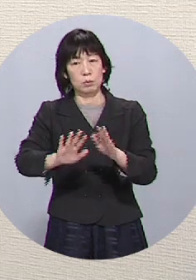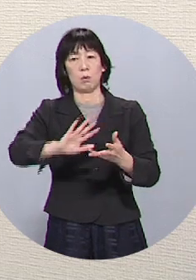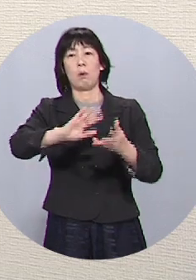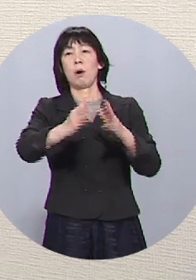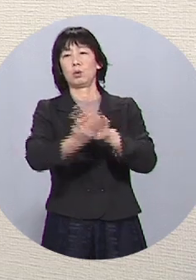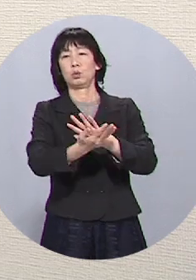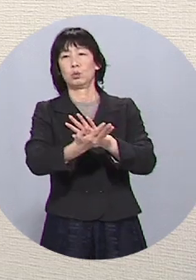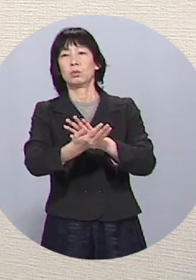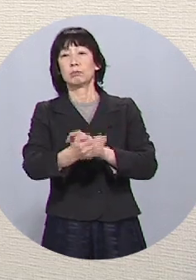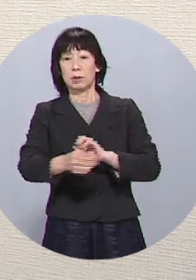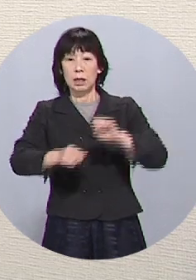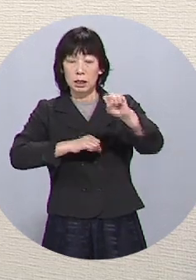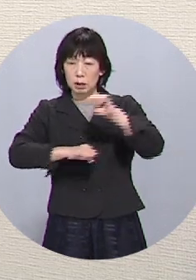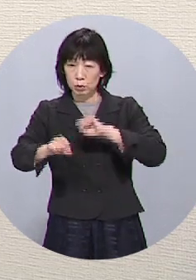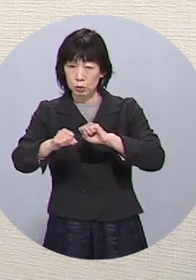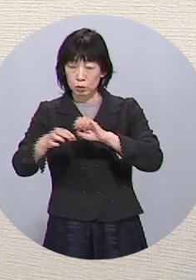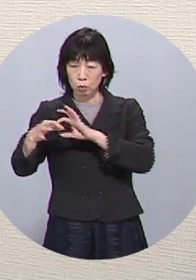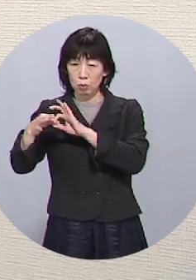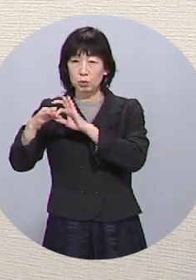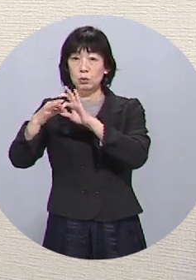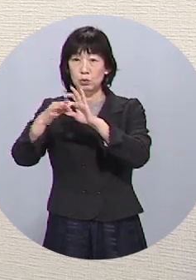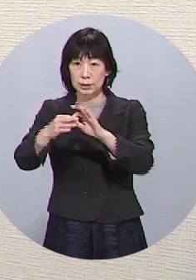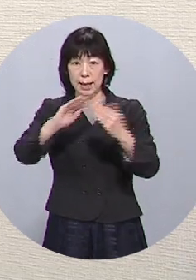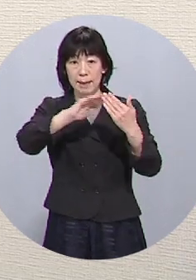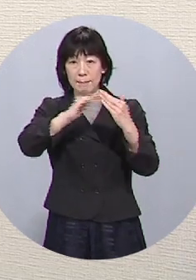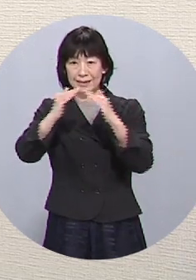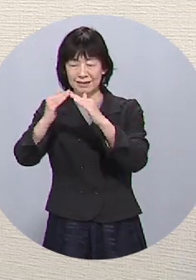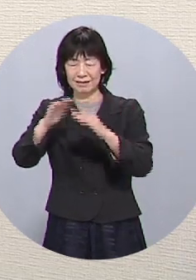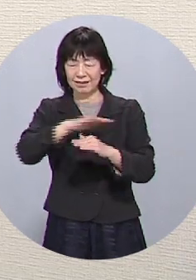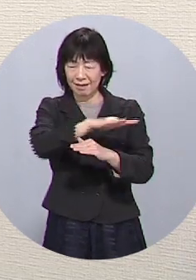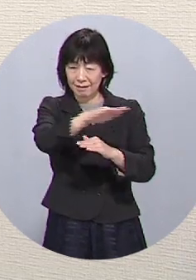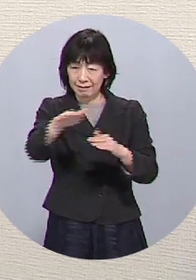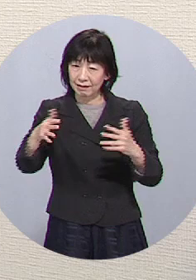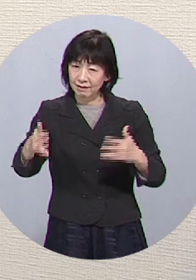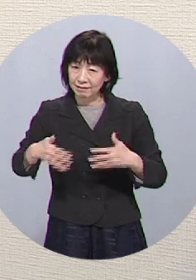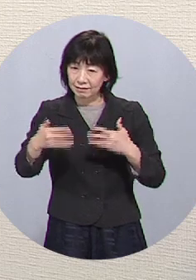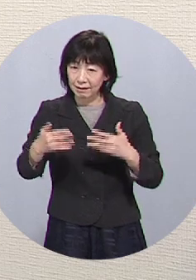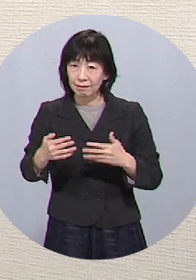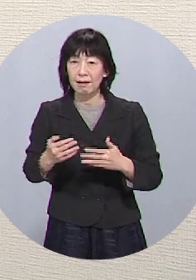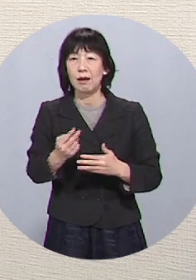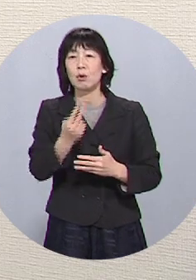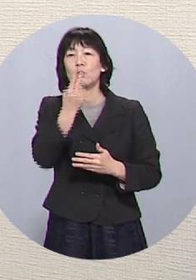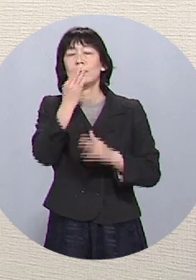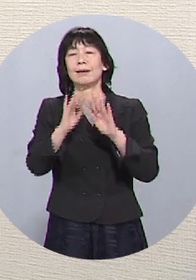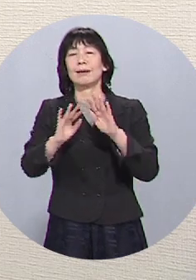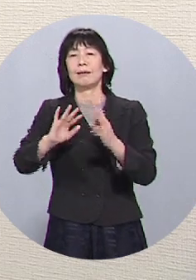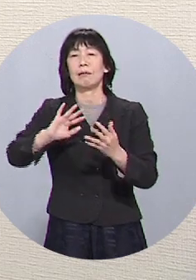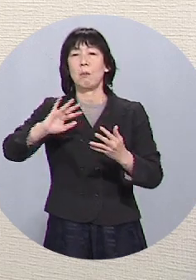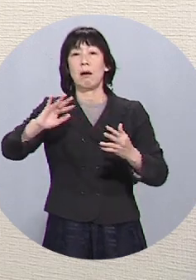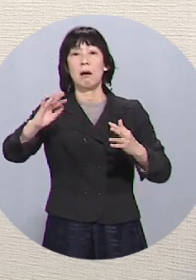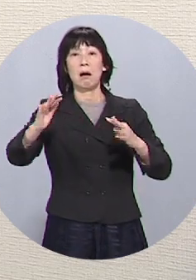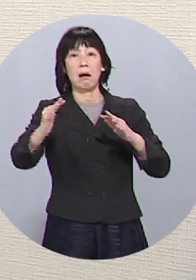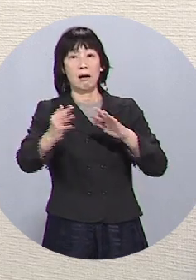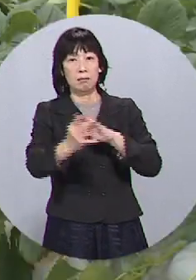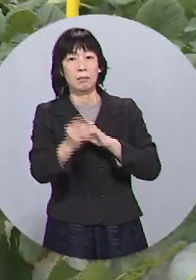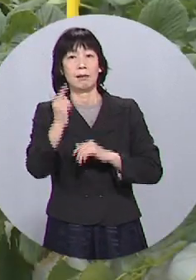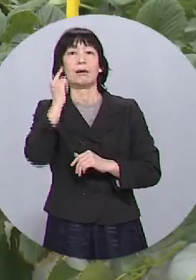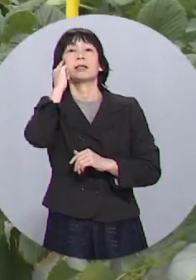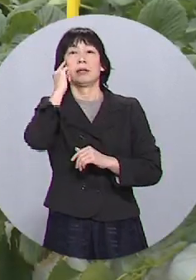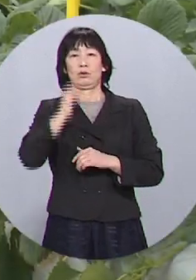した活動を通じてですね町全体が温かくなってきているなというふうに実感しているところです